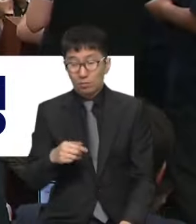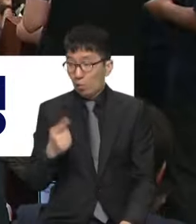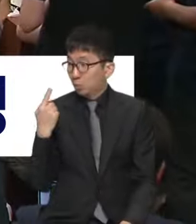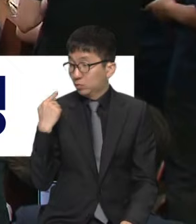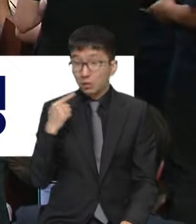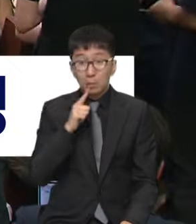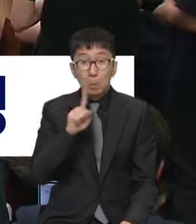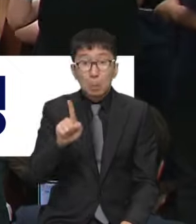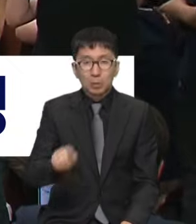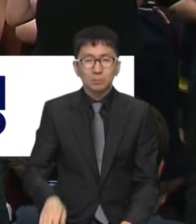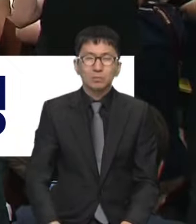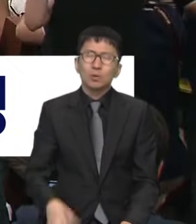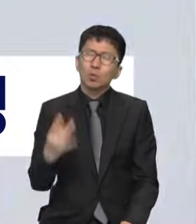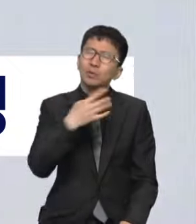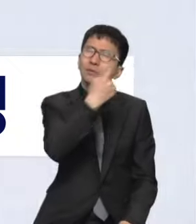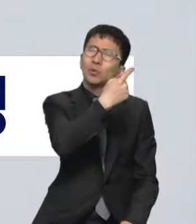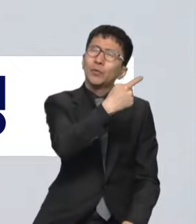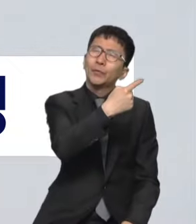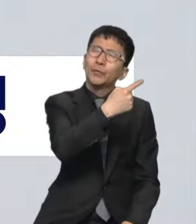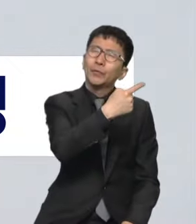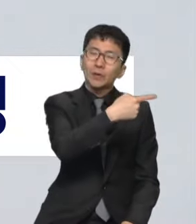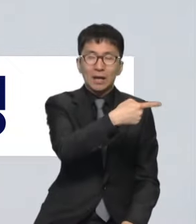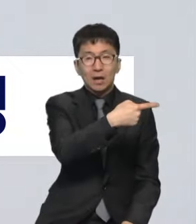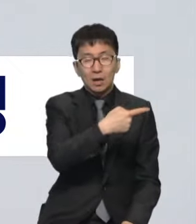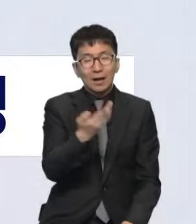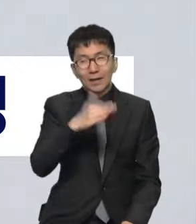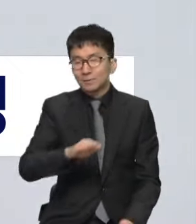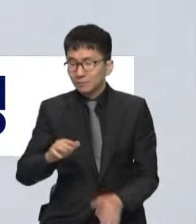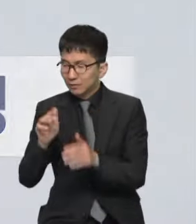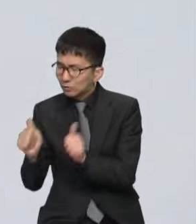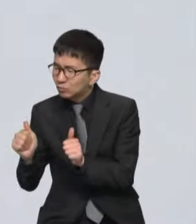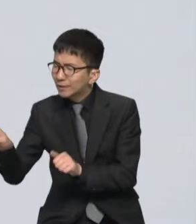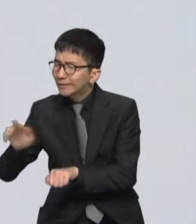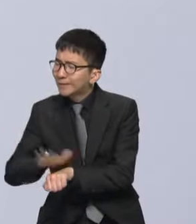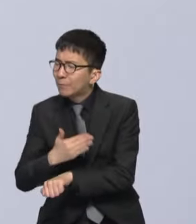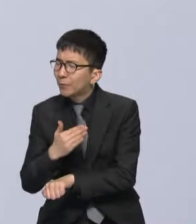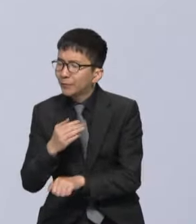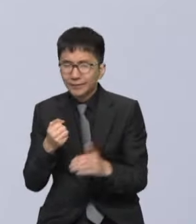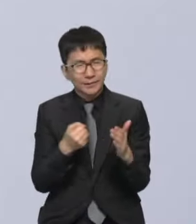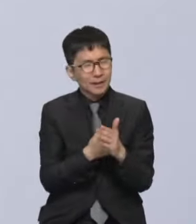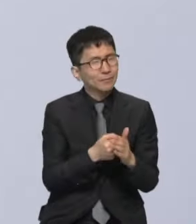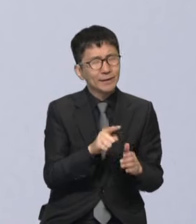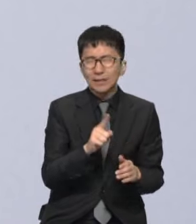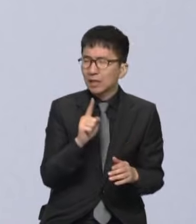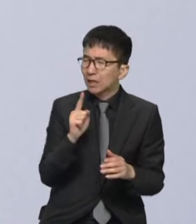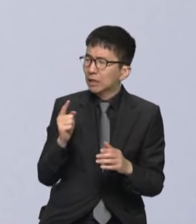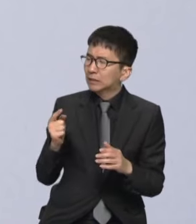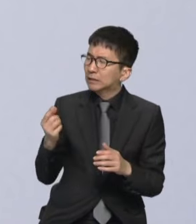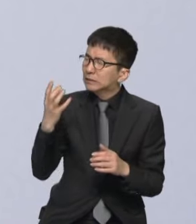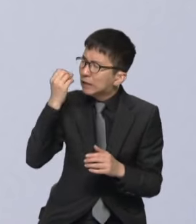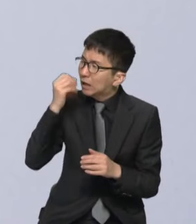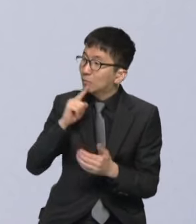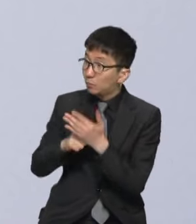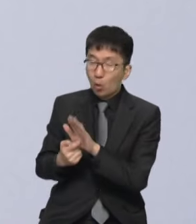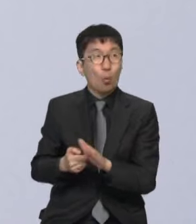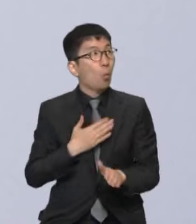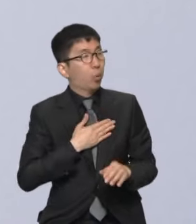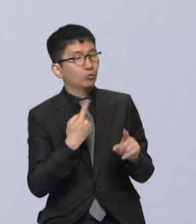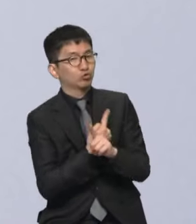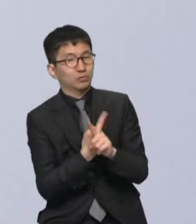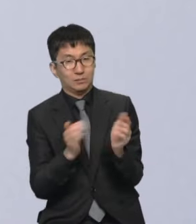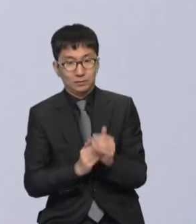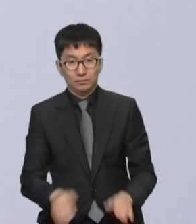계산됐다고 주장했고 재판부도 오류를 인정해 바로 수정했습니다. 최 회장 측은 그 결과 선대회장의 기여가 최